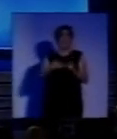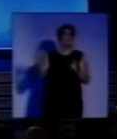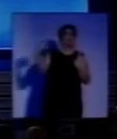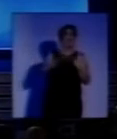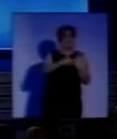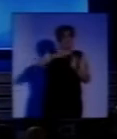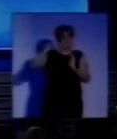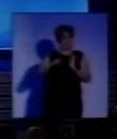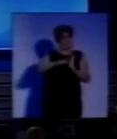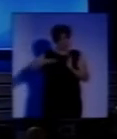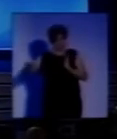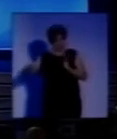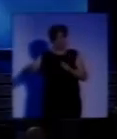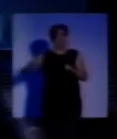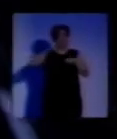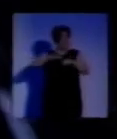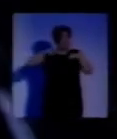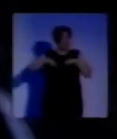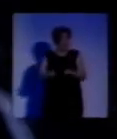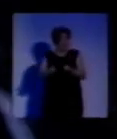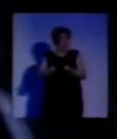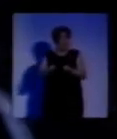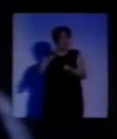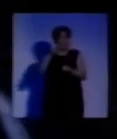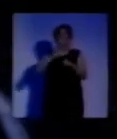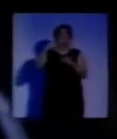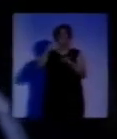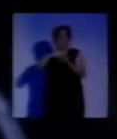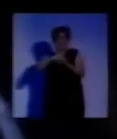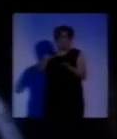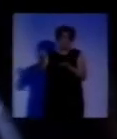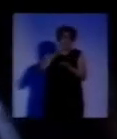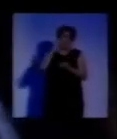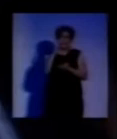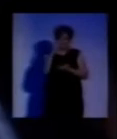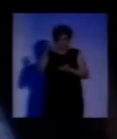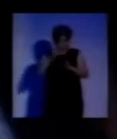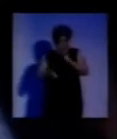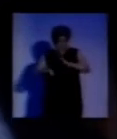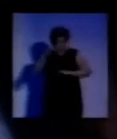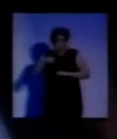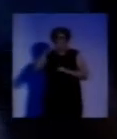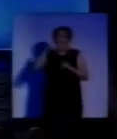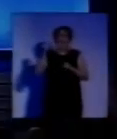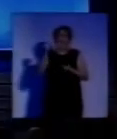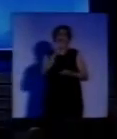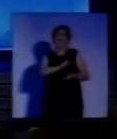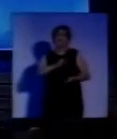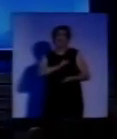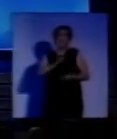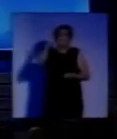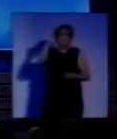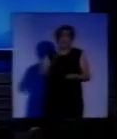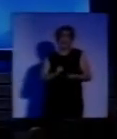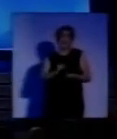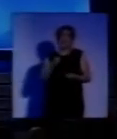ευρώ. Και ταυτόχρονα, προσέξτε, παρά την εξοδοτική αύξηση των φόρων, τα έσοδα μειώνονται. Οι ληξιπρόθεσμες